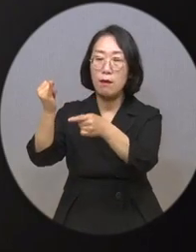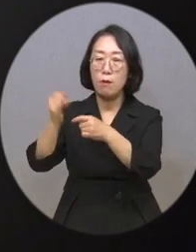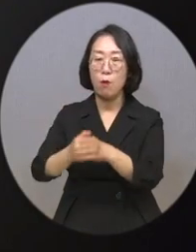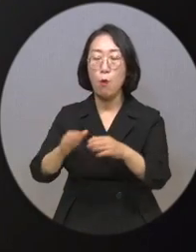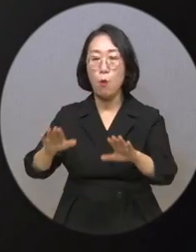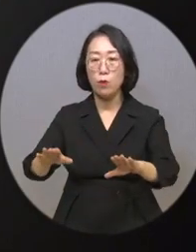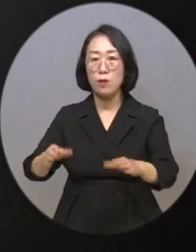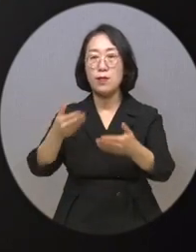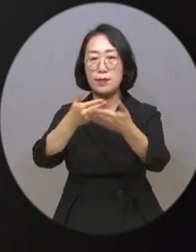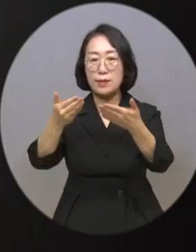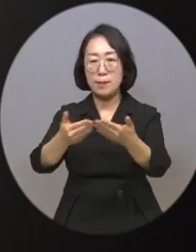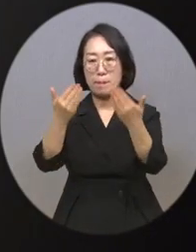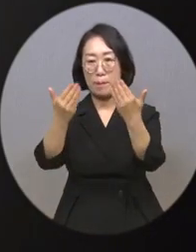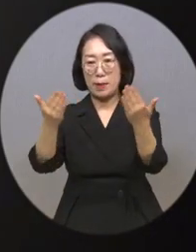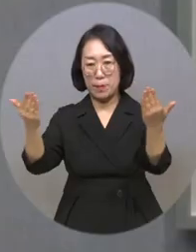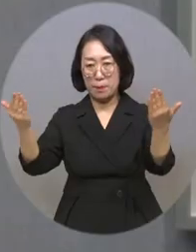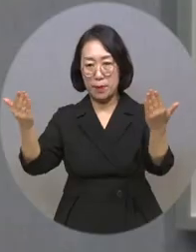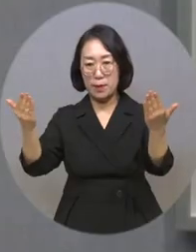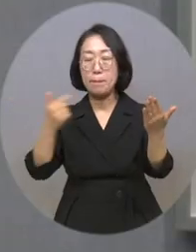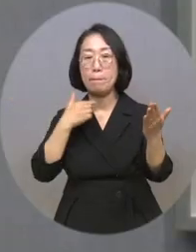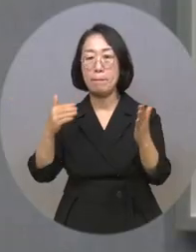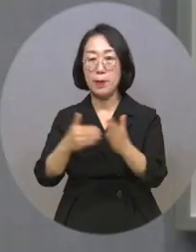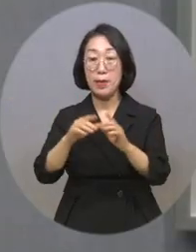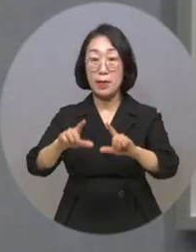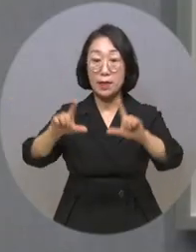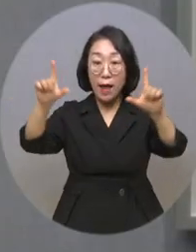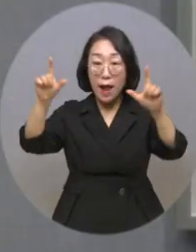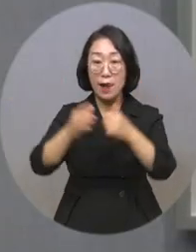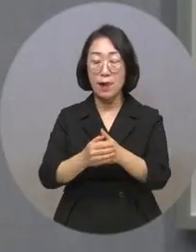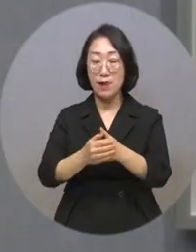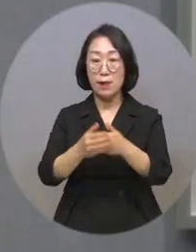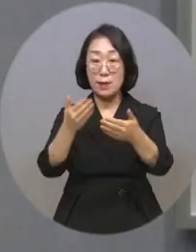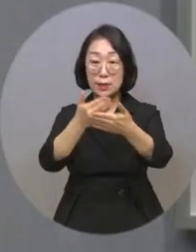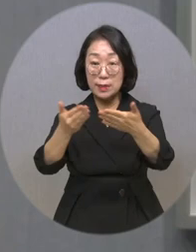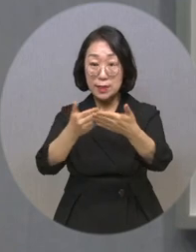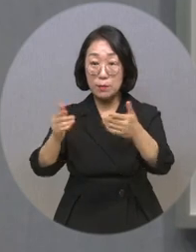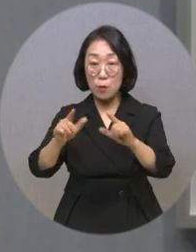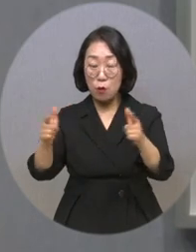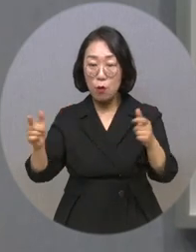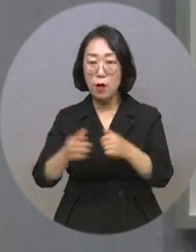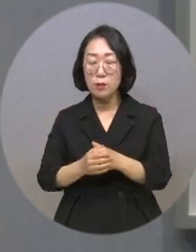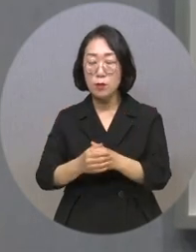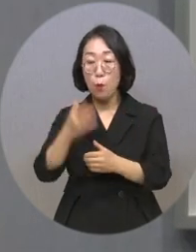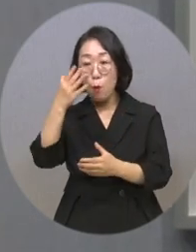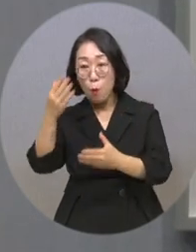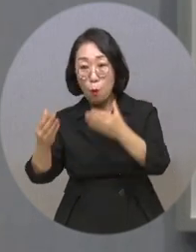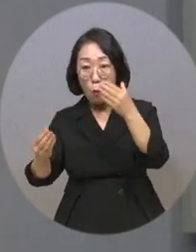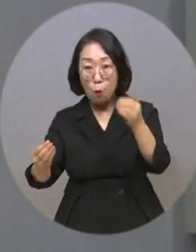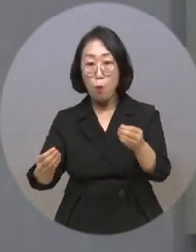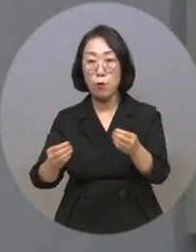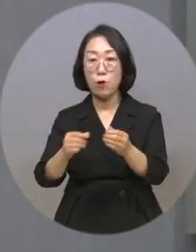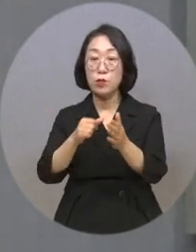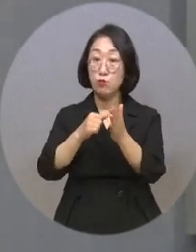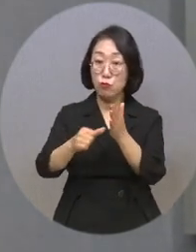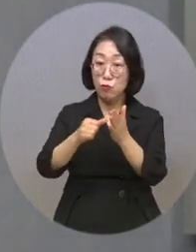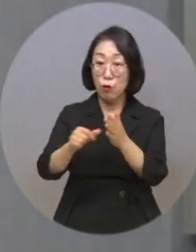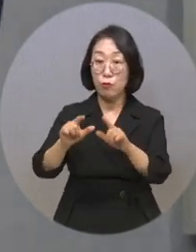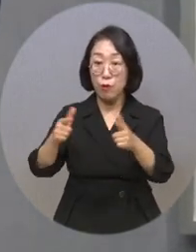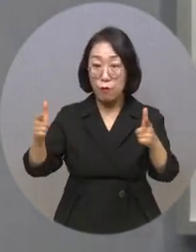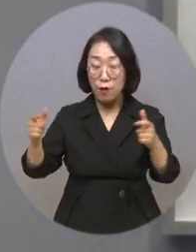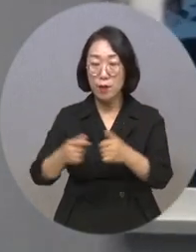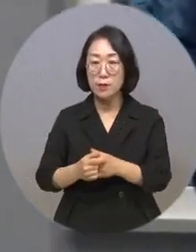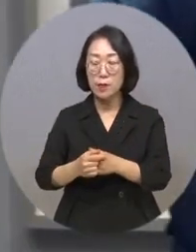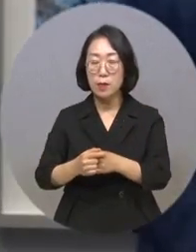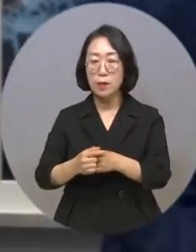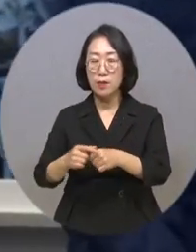작품 전시회를 열었습니다. 이날 전시된 작품들은 일상에서 쉽게 접하는 여러 사물들을